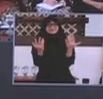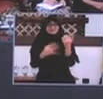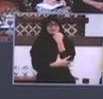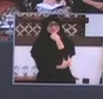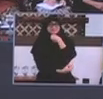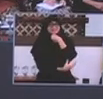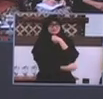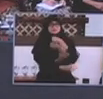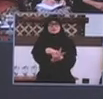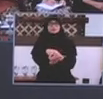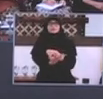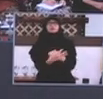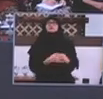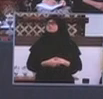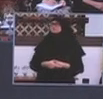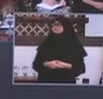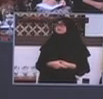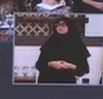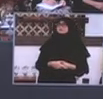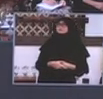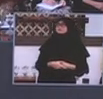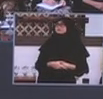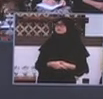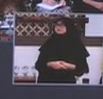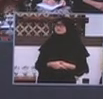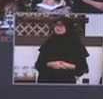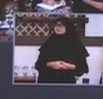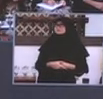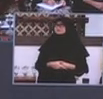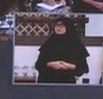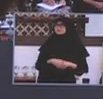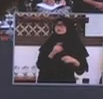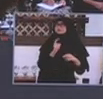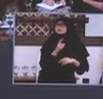panjenengan berapa? Ah, malah tebak-tebakan mumet ini.